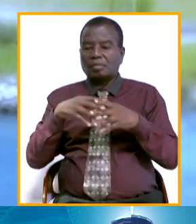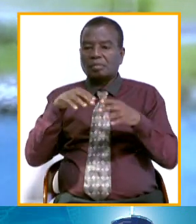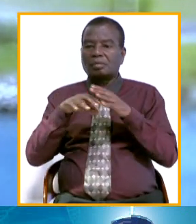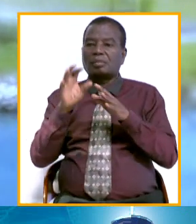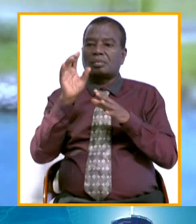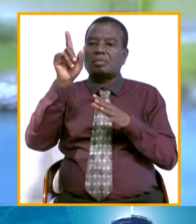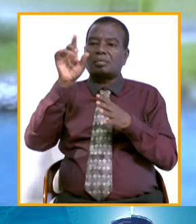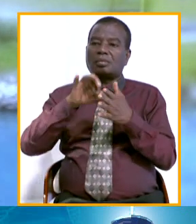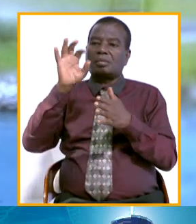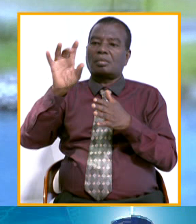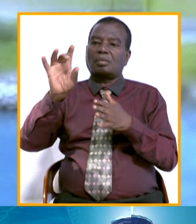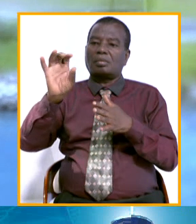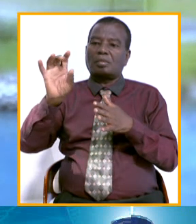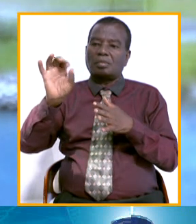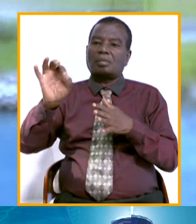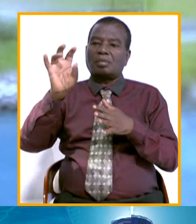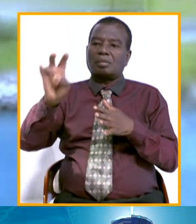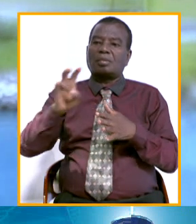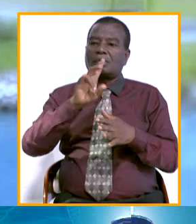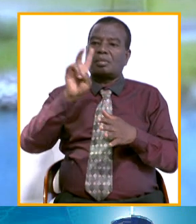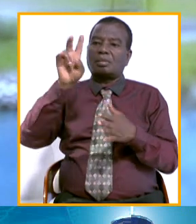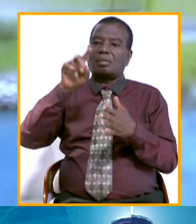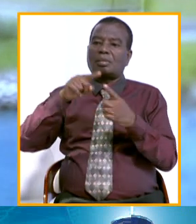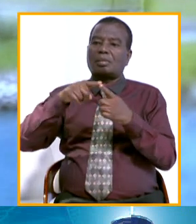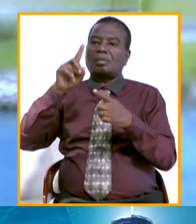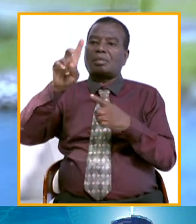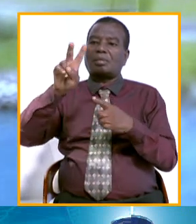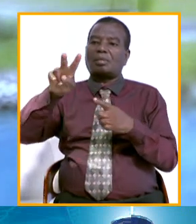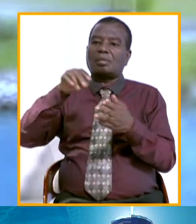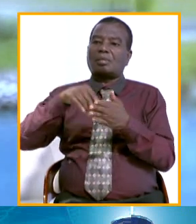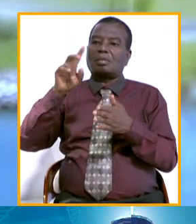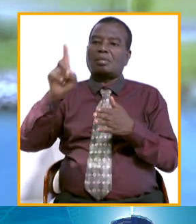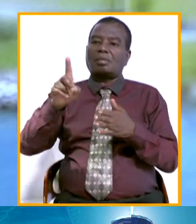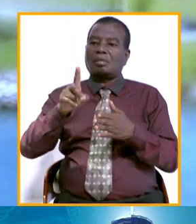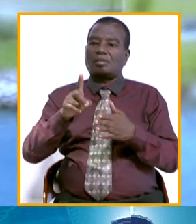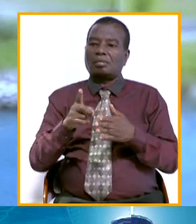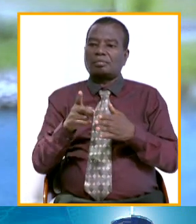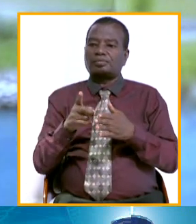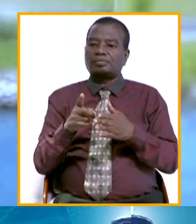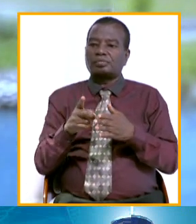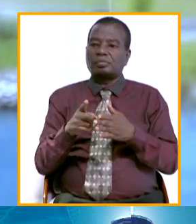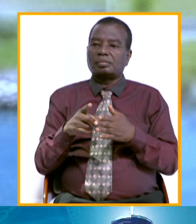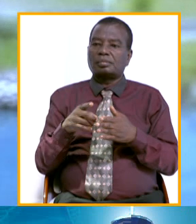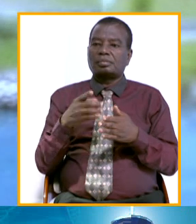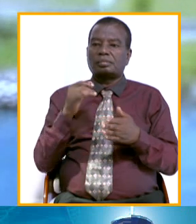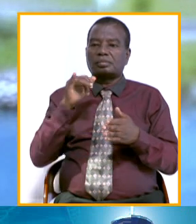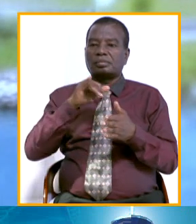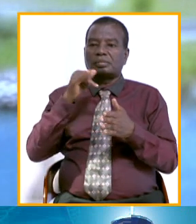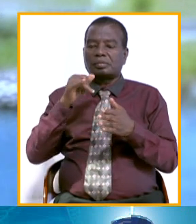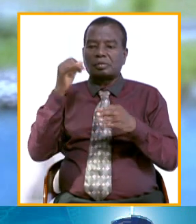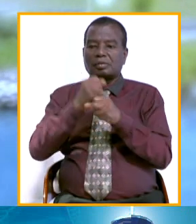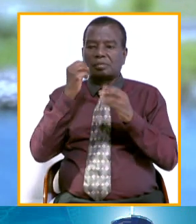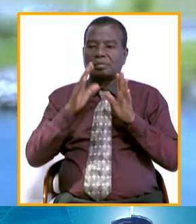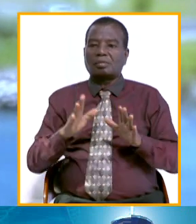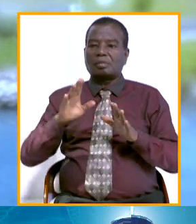1997 à 2001, survenue ce 23 mars 2022 à Washington, D.C. Figure de proue de la politique